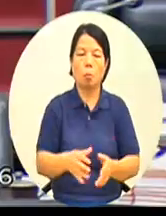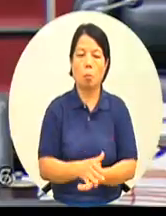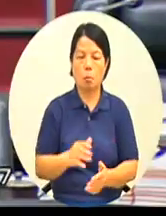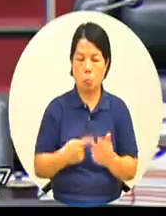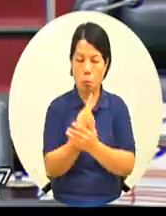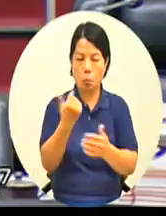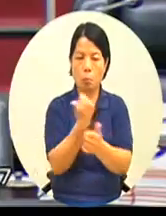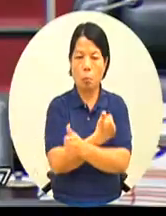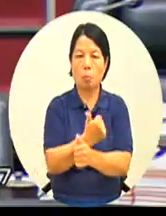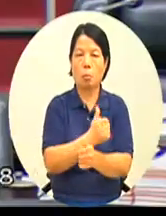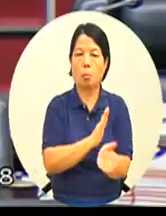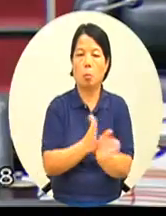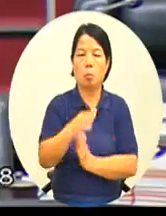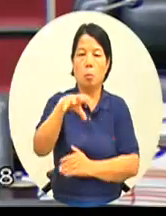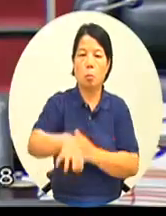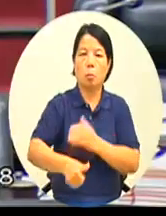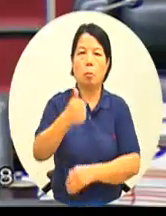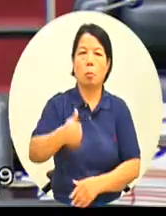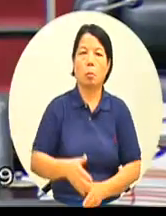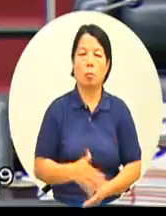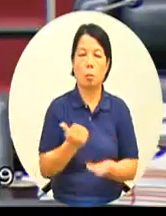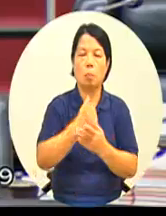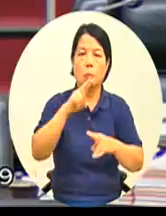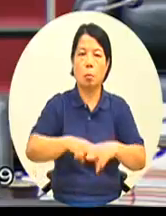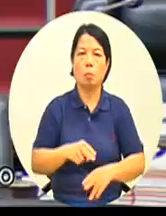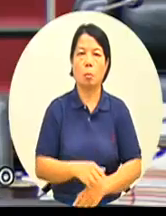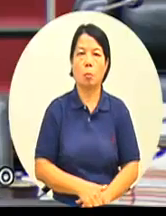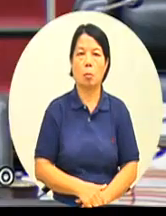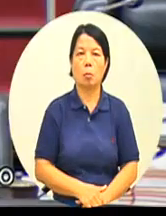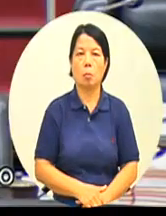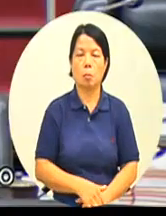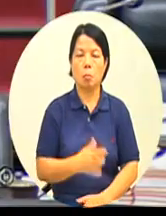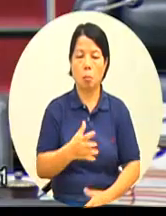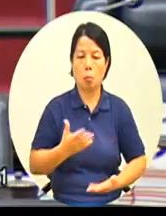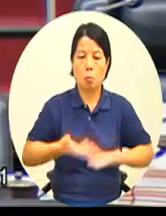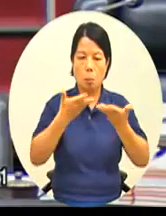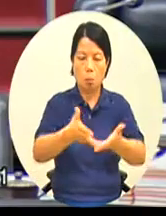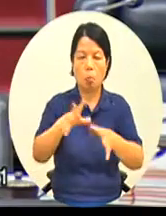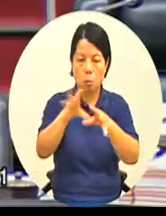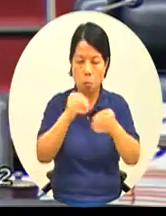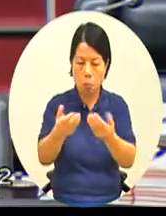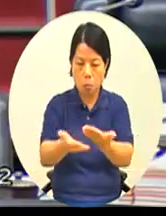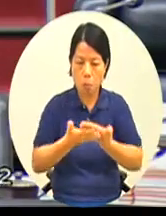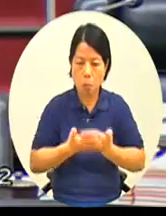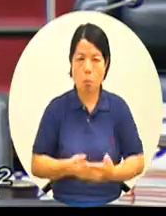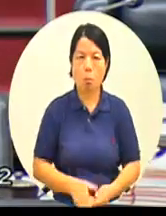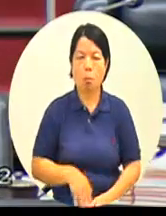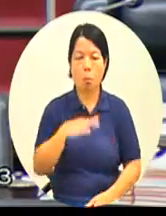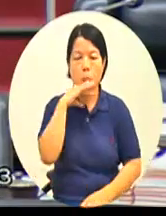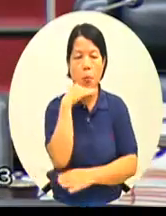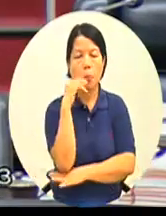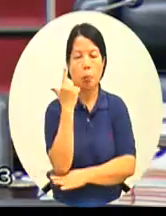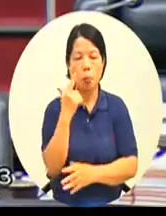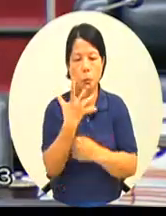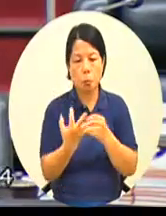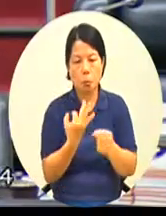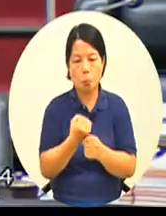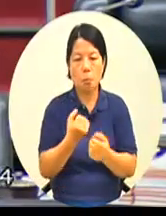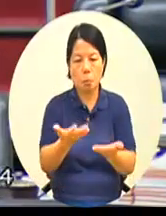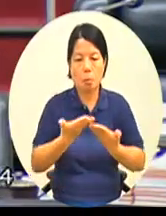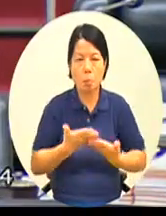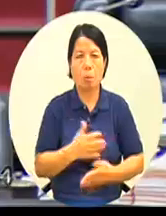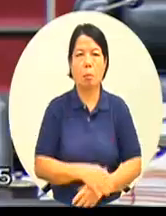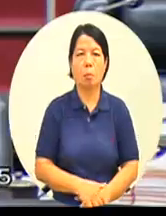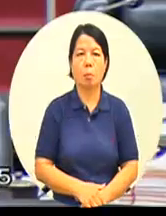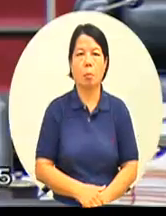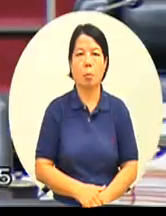长，那他没有局长请坐下，所以他没有提供这些资料给我。我要等等看，我要等到几年我才能够，或